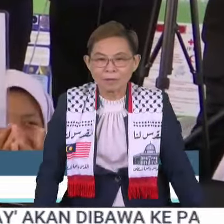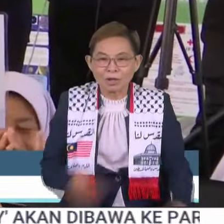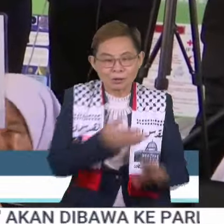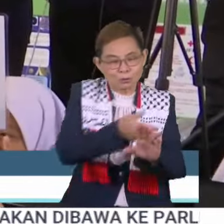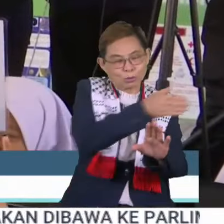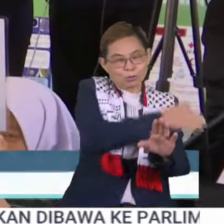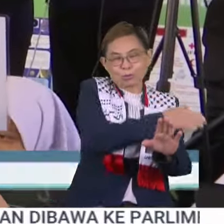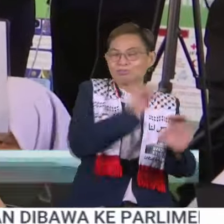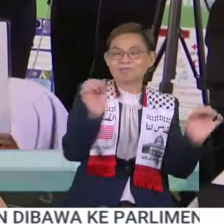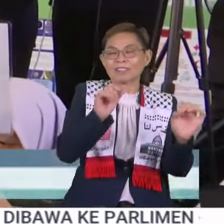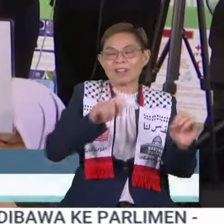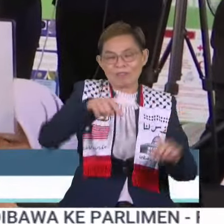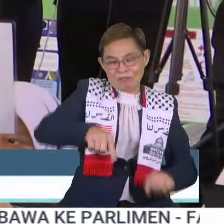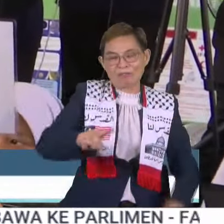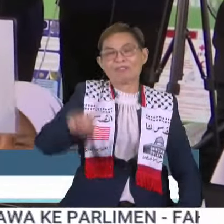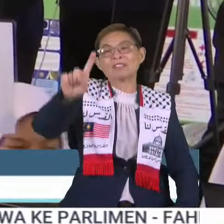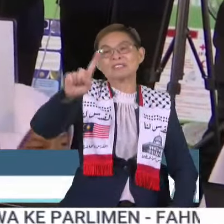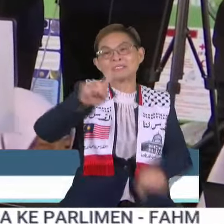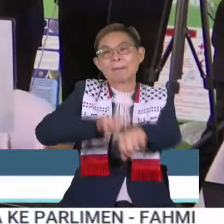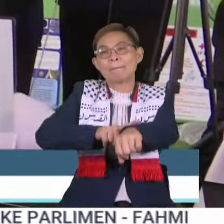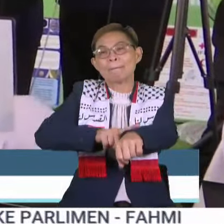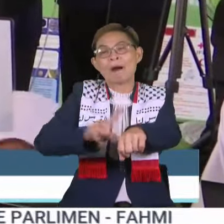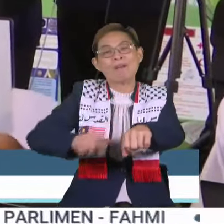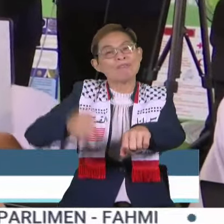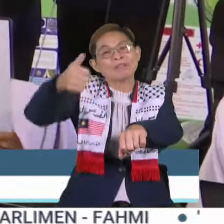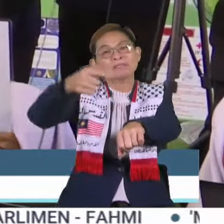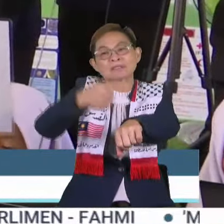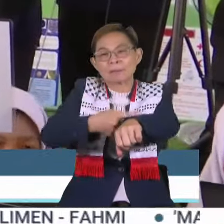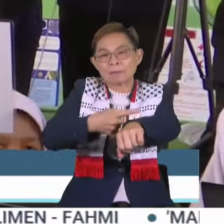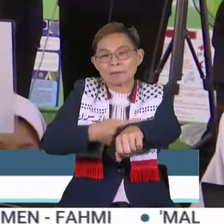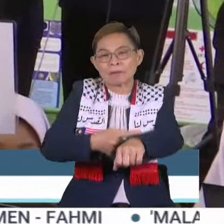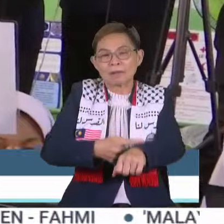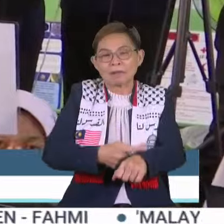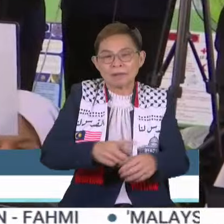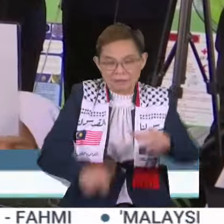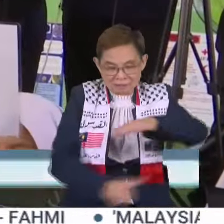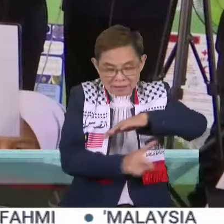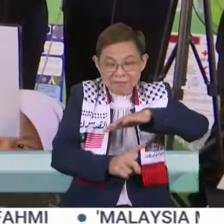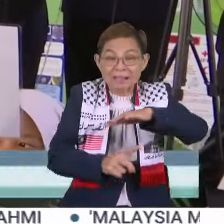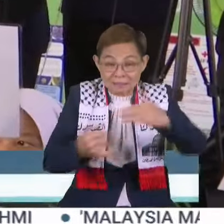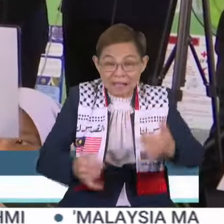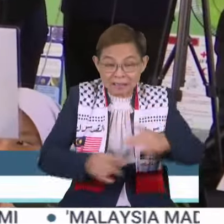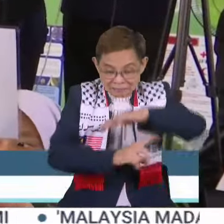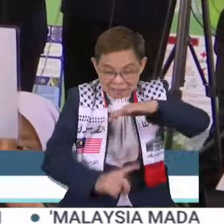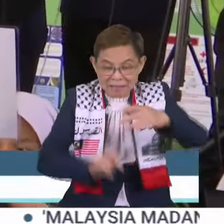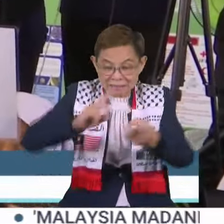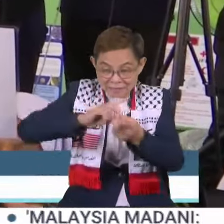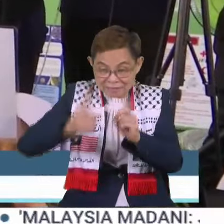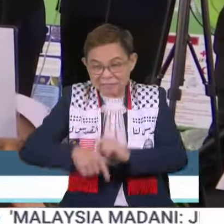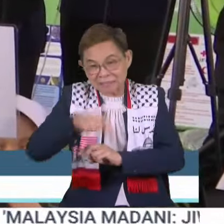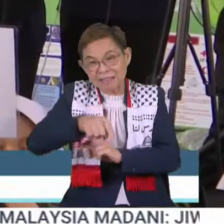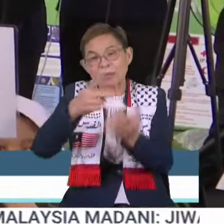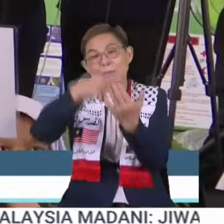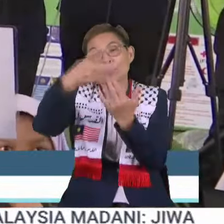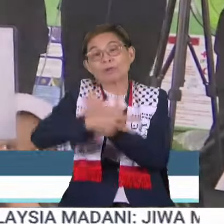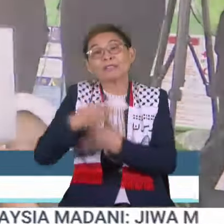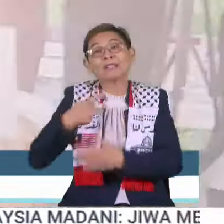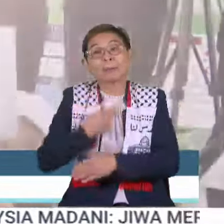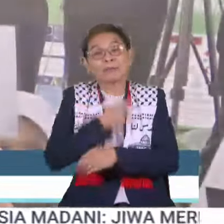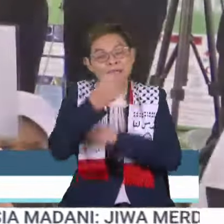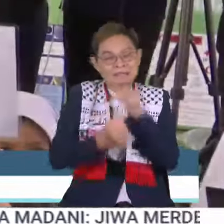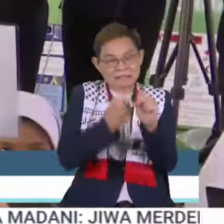Sebelum ni tak ada. Ini first time. Kita pun nak sahut apa ni, dasar pendigitalan kan yang sekarang ni. So, ini salah satu projek kami lah tahun